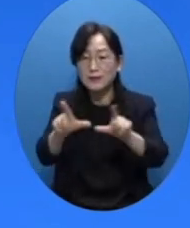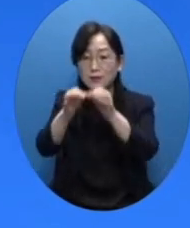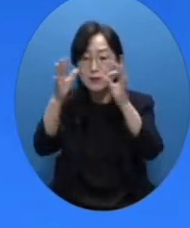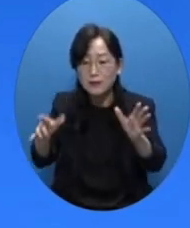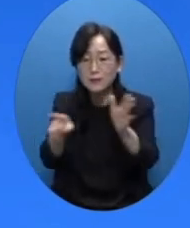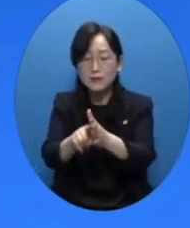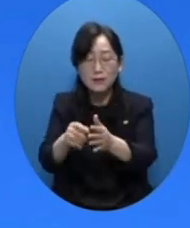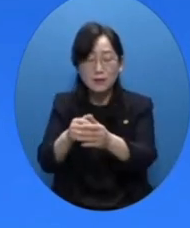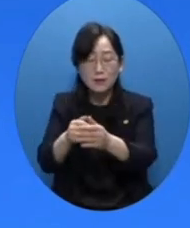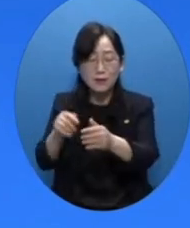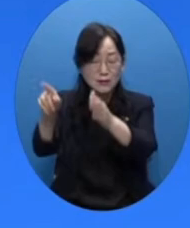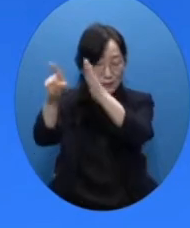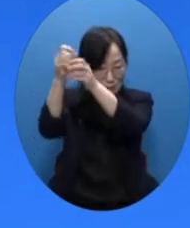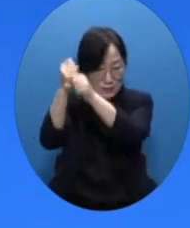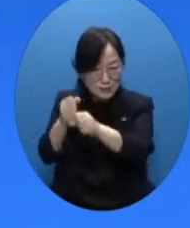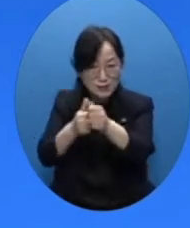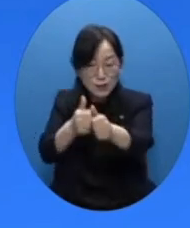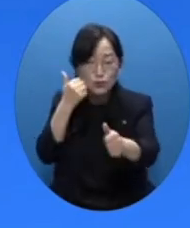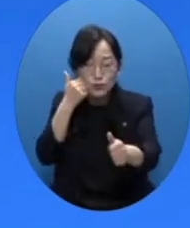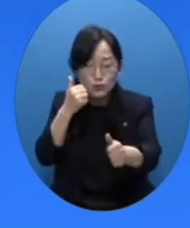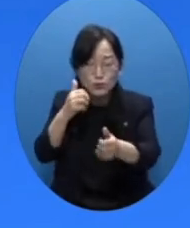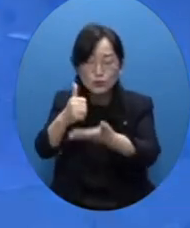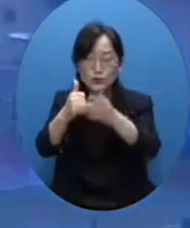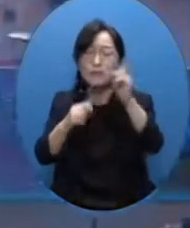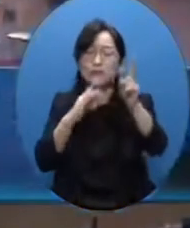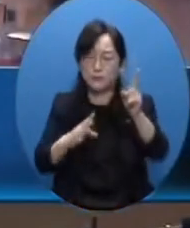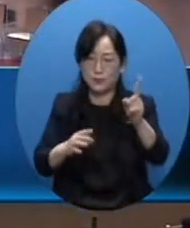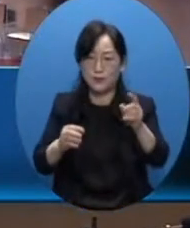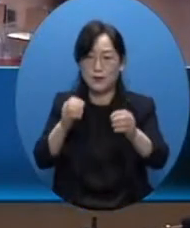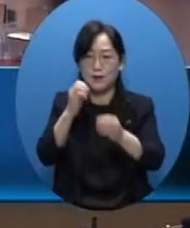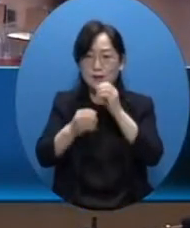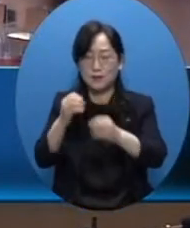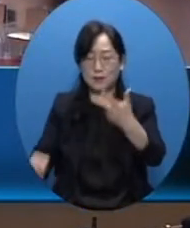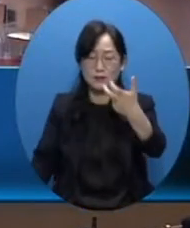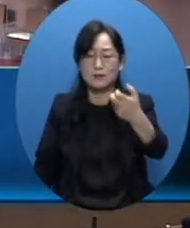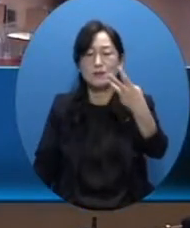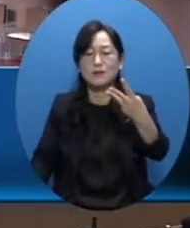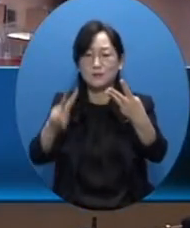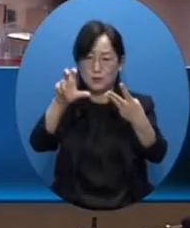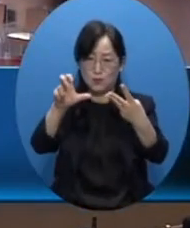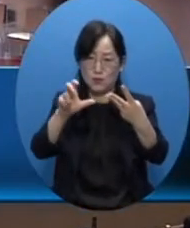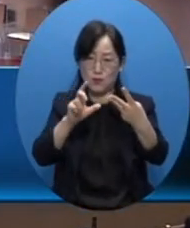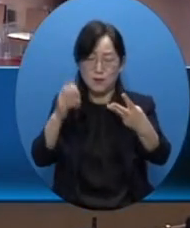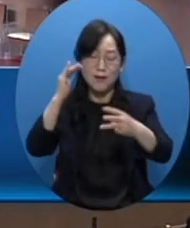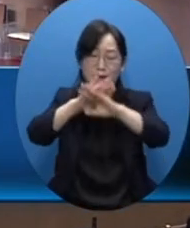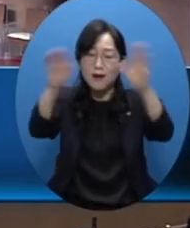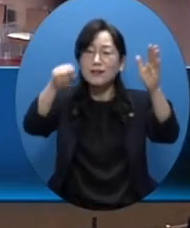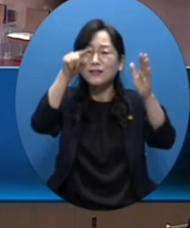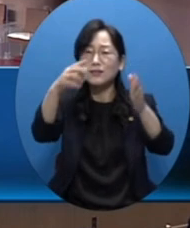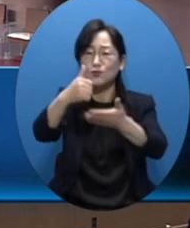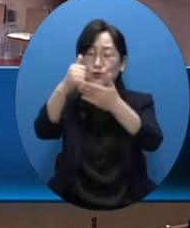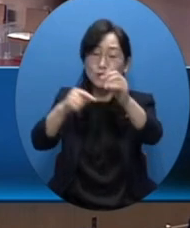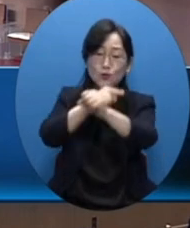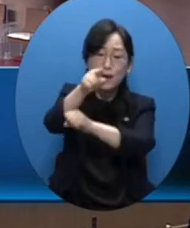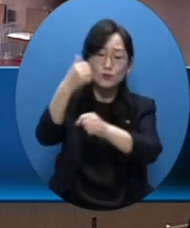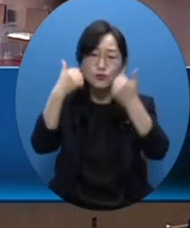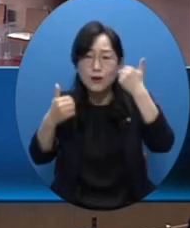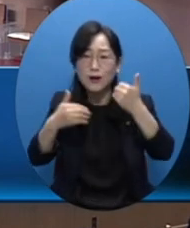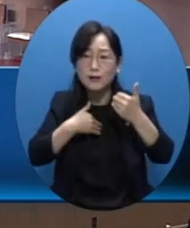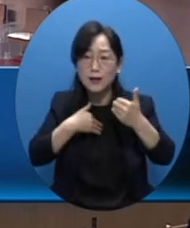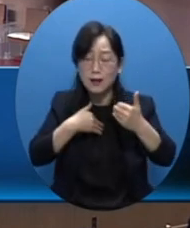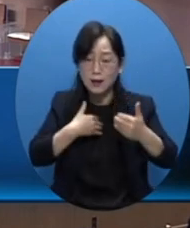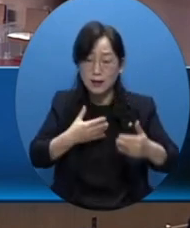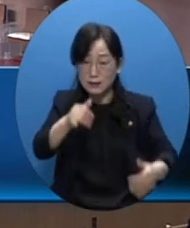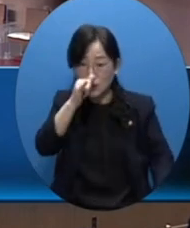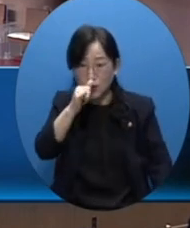따라 둘은 우리 주 임한 밖에 없습니다 시편 침 3편 2 15절에 고백합니다 하늘에서는 주에 유아 대기실이